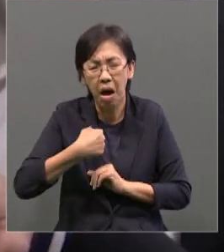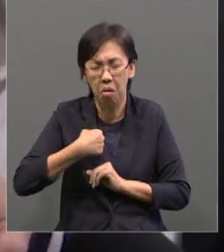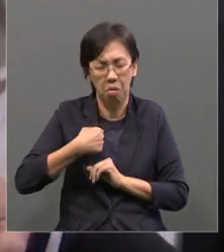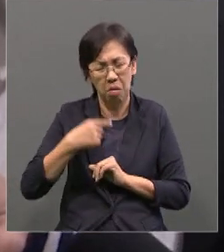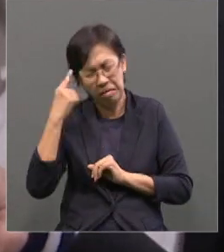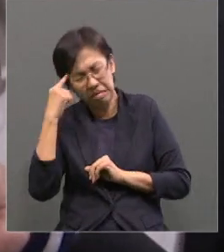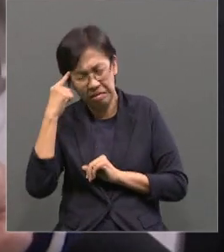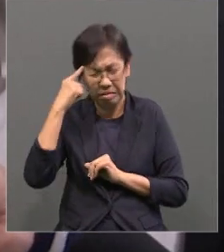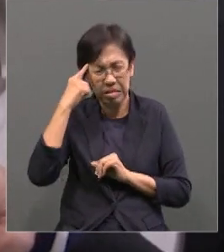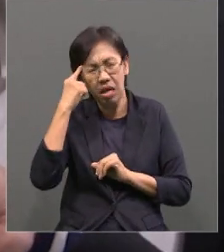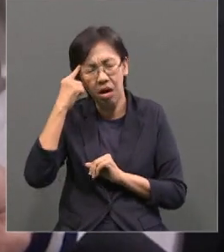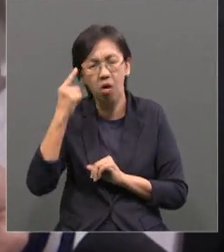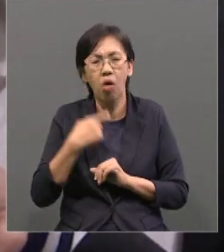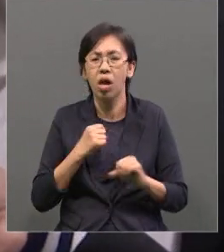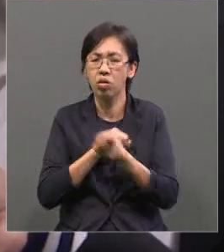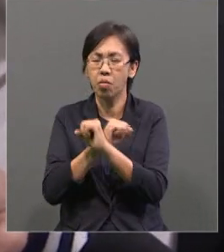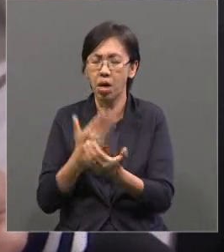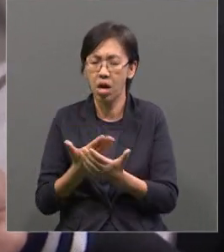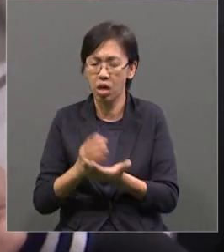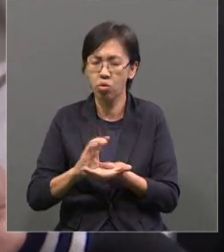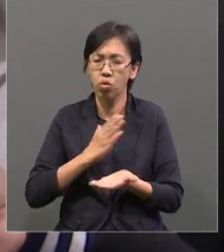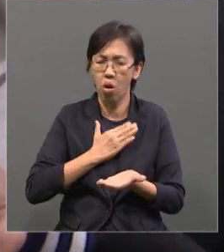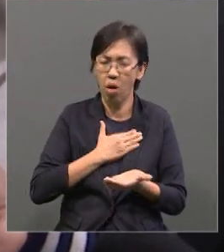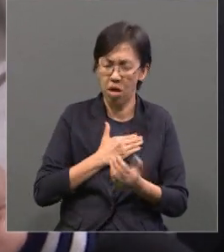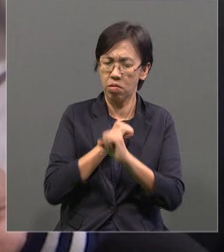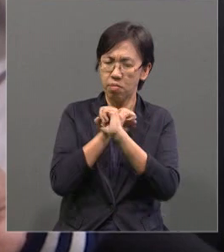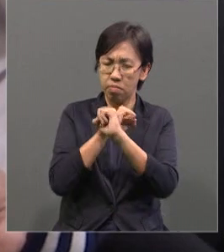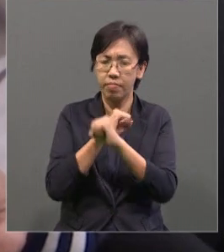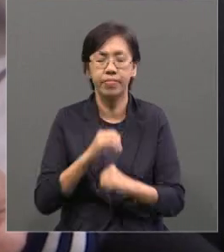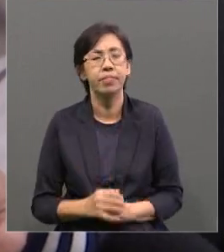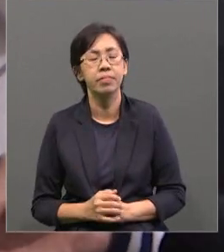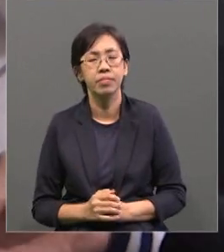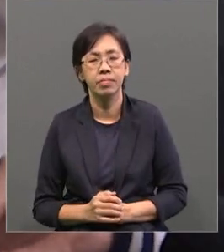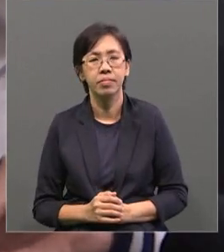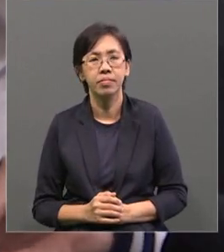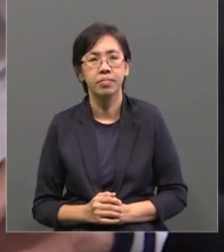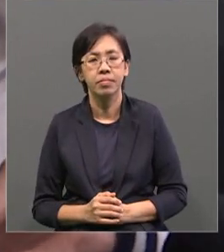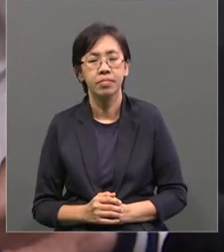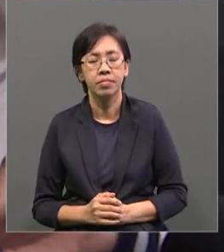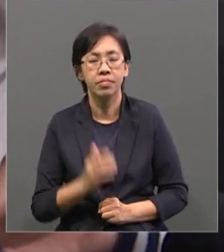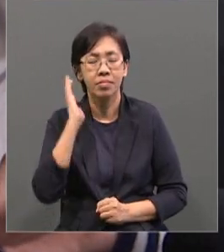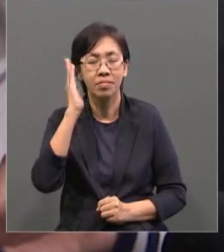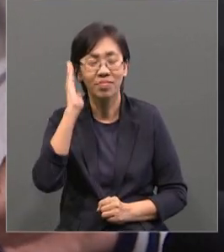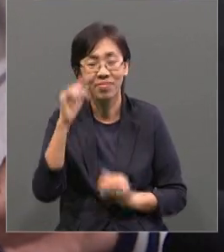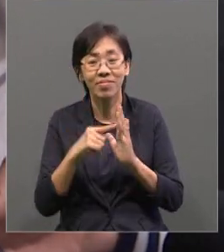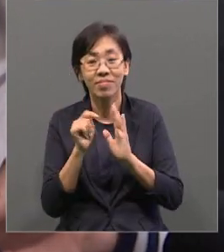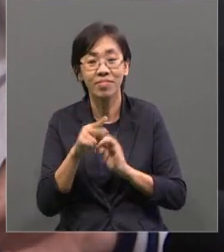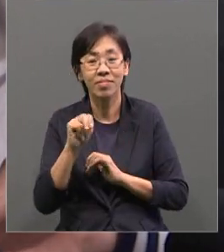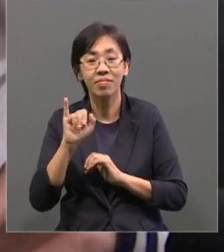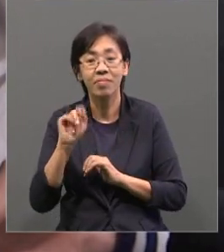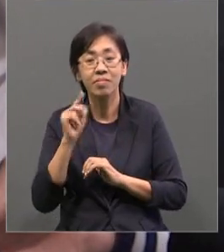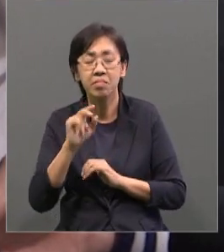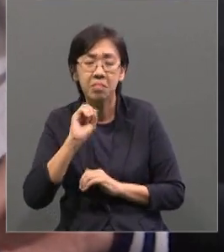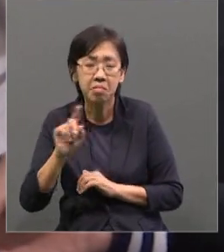ไหมจะทำธุรกิจต่อได้ไหมครับเราก็ต้องปกป้องเงินของเราด้วยทางในแทนไทยยังมีการพูดถึงความ